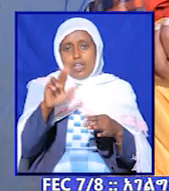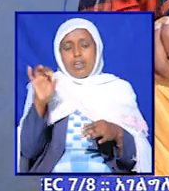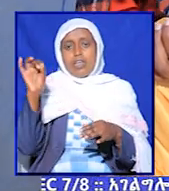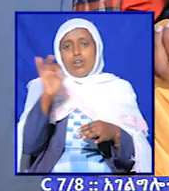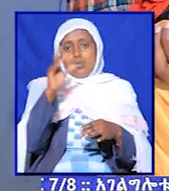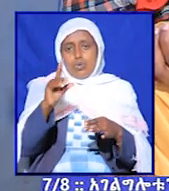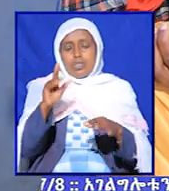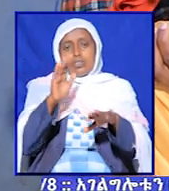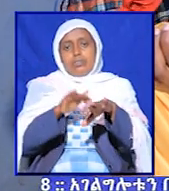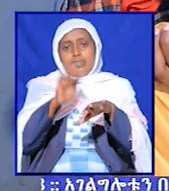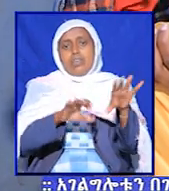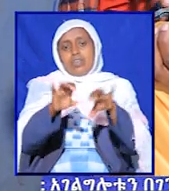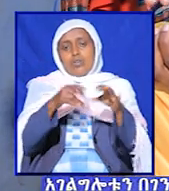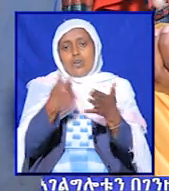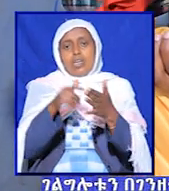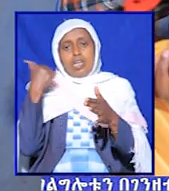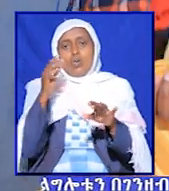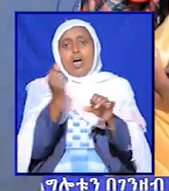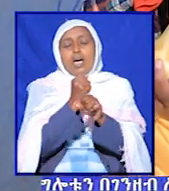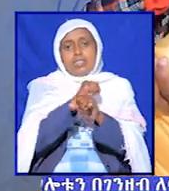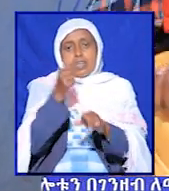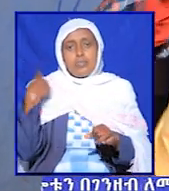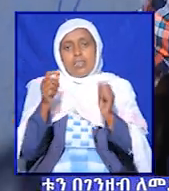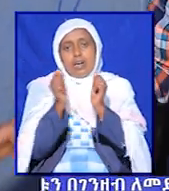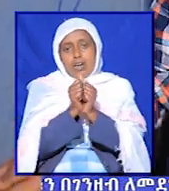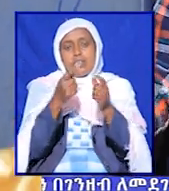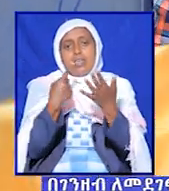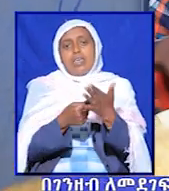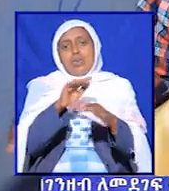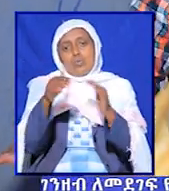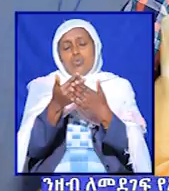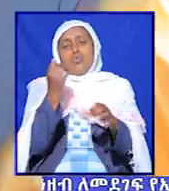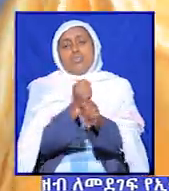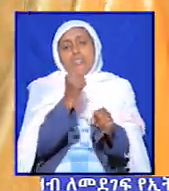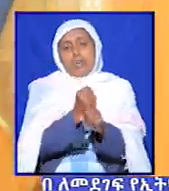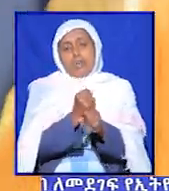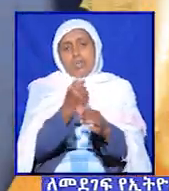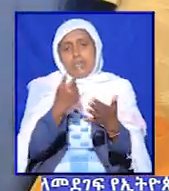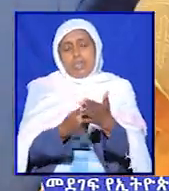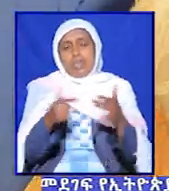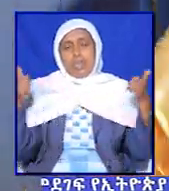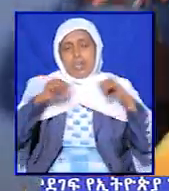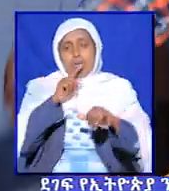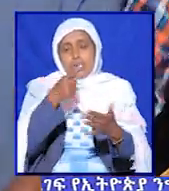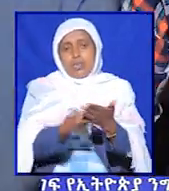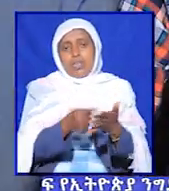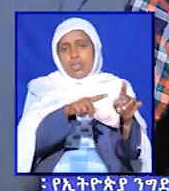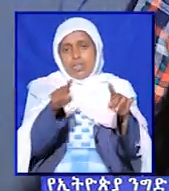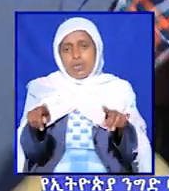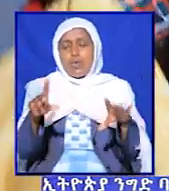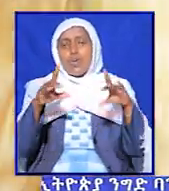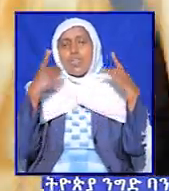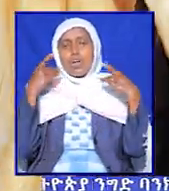ኦቨርሉክ ሌላው ጋር ይሄ ሁሉ ኦቨርሉክ አይሰራም እኛ ጋር ግን ይሄ ሁሉ ኦቨርሉክ ይሰራል ይሄ ያካባ ነው ይሄ ደግሞ